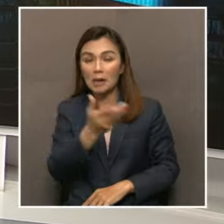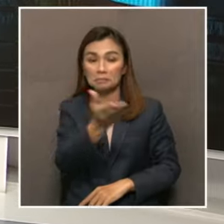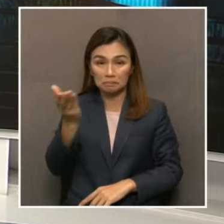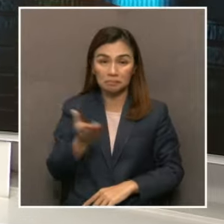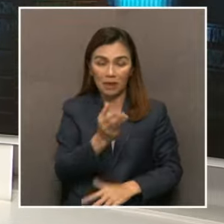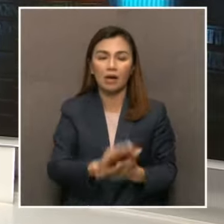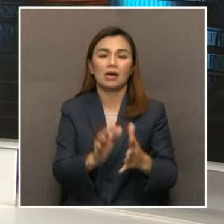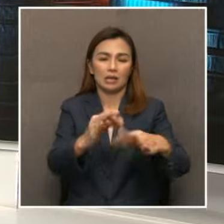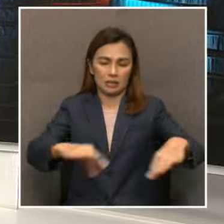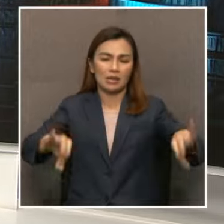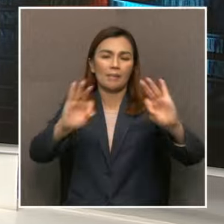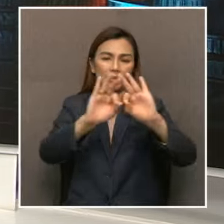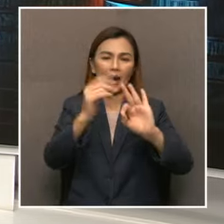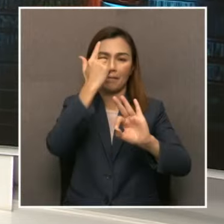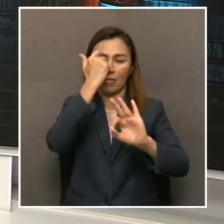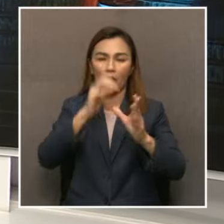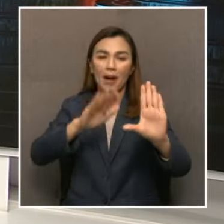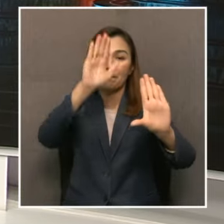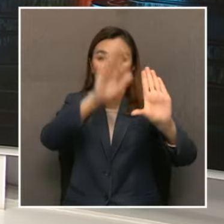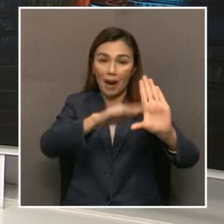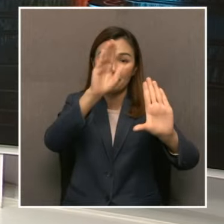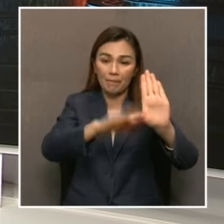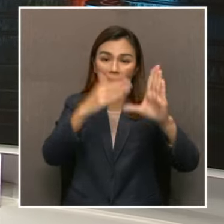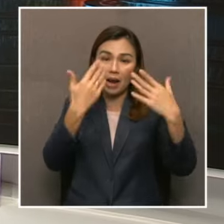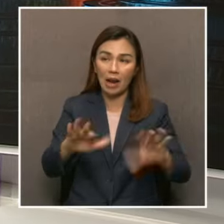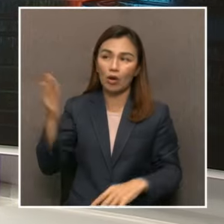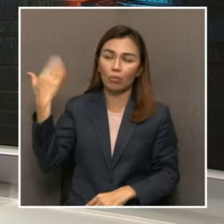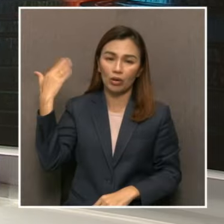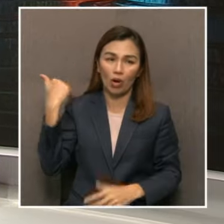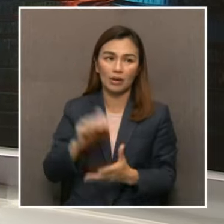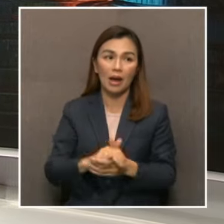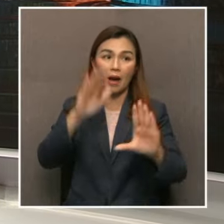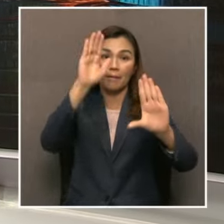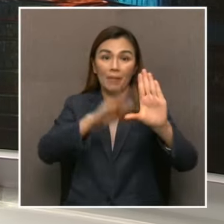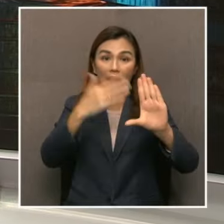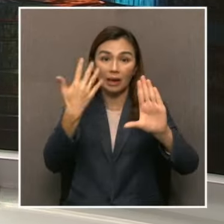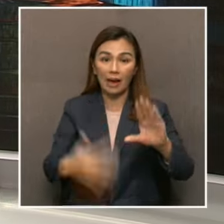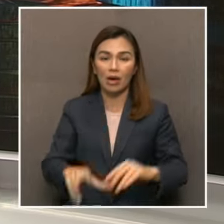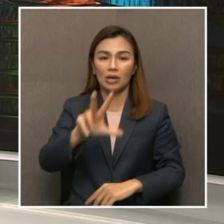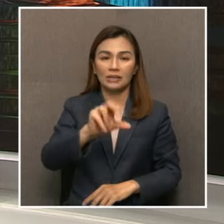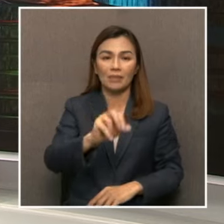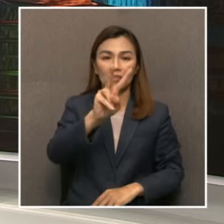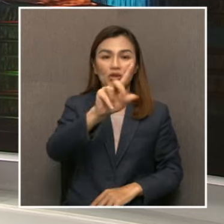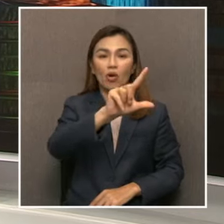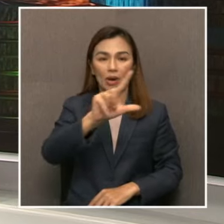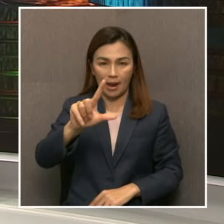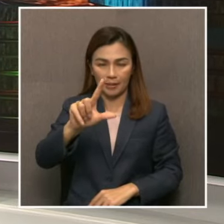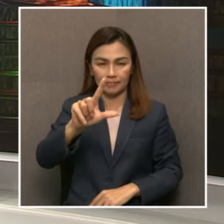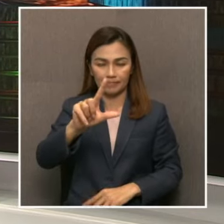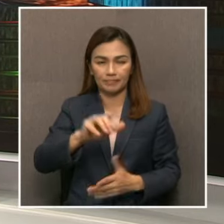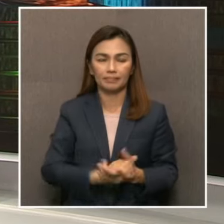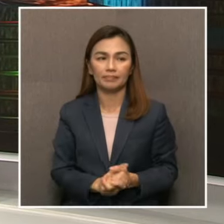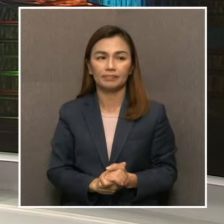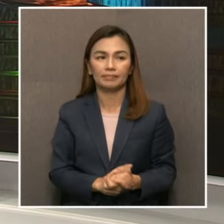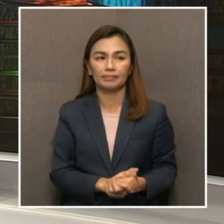ทางสำคัญที่เขาเปิดรับลงทะเบียนไปก่อนหน้านี้ตอนนี้มียอดลงทะเบียนแล้วเนี่ยถึง32ล้านคนด้วยกันนะครับนี่เป็นนับ